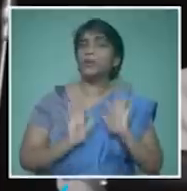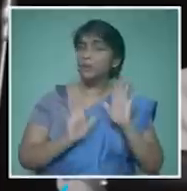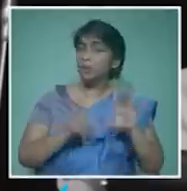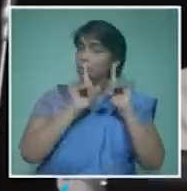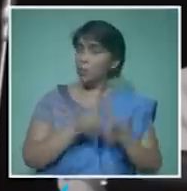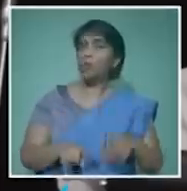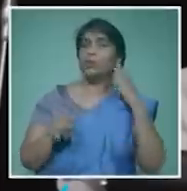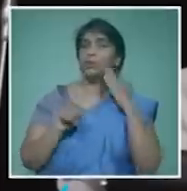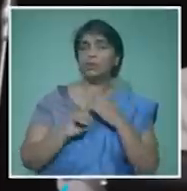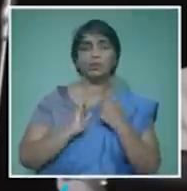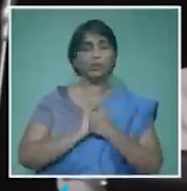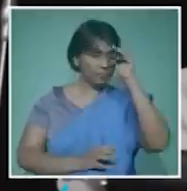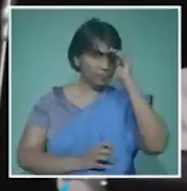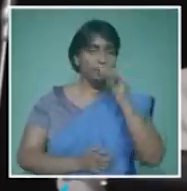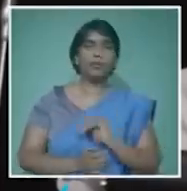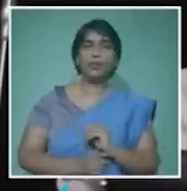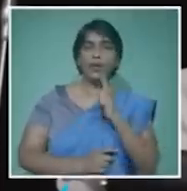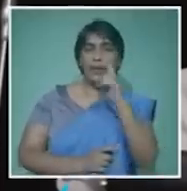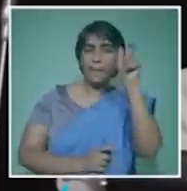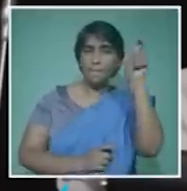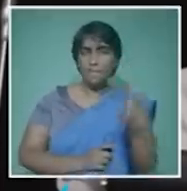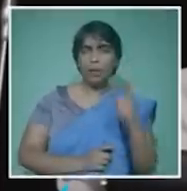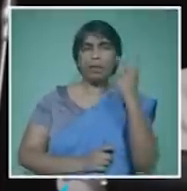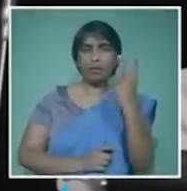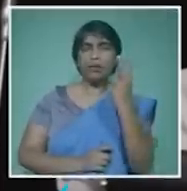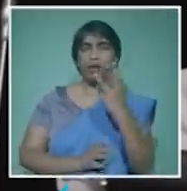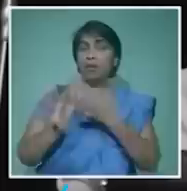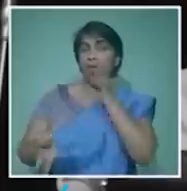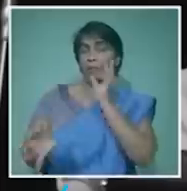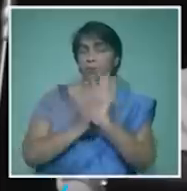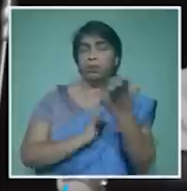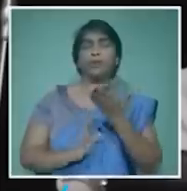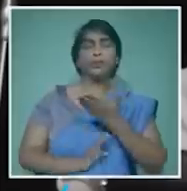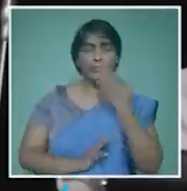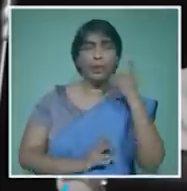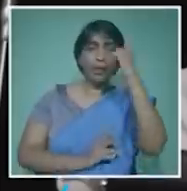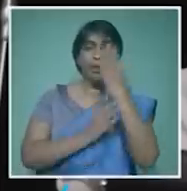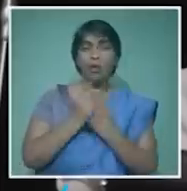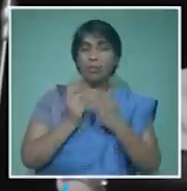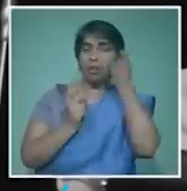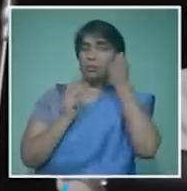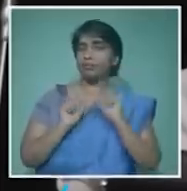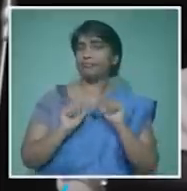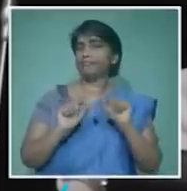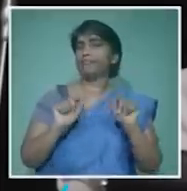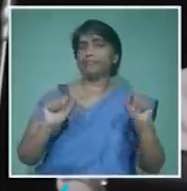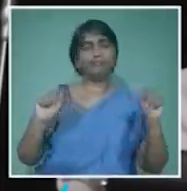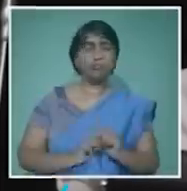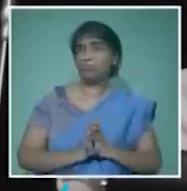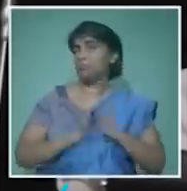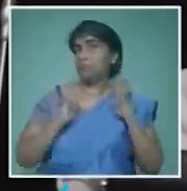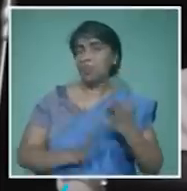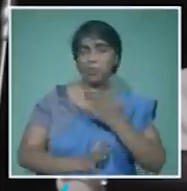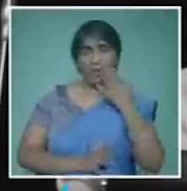වගේ සිද්ධියකදී කරු කතානායකතුමනි එක මිනිහෙකුට දෙන්නෙකුට පුළුවන් රටක් ගිනි තියන්න. මේ ආගමික මතවාද කියන ඒවා ඒ තරම්ම